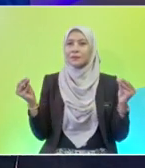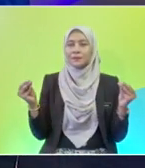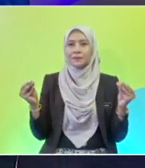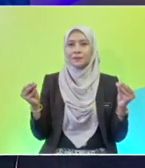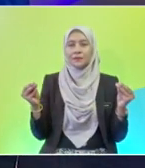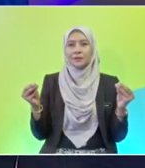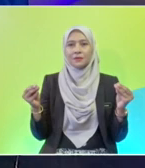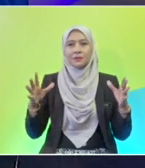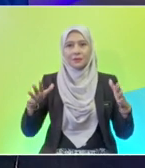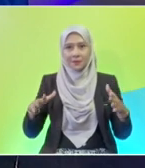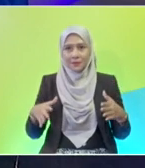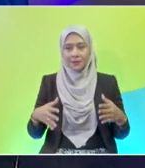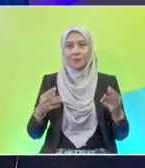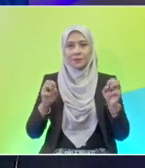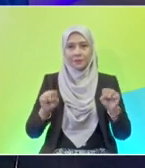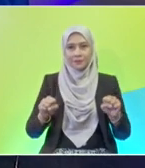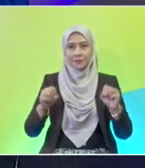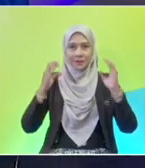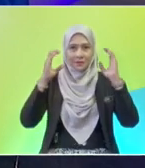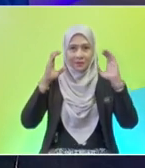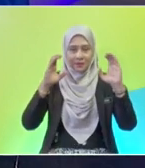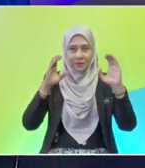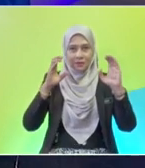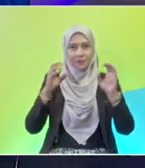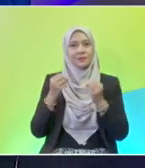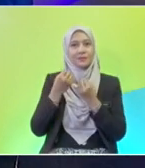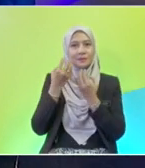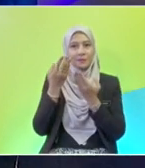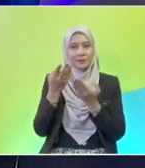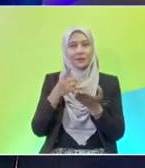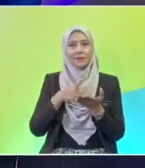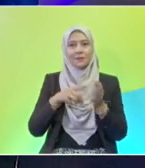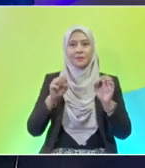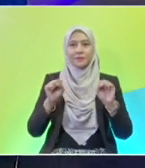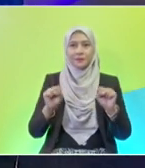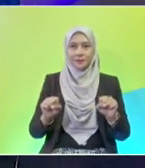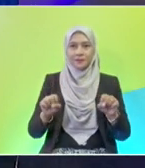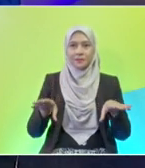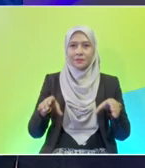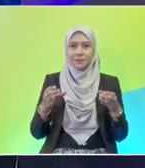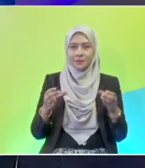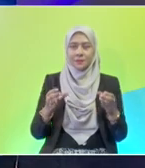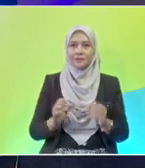untuk merekreasi ucap saya yakin saya lebih percaya dengan kertas SBM